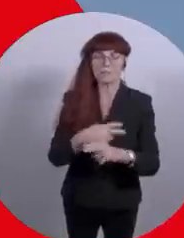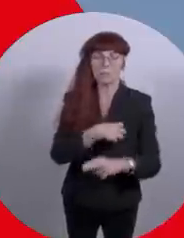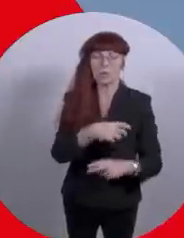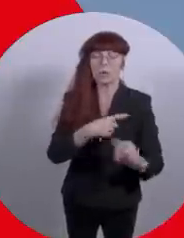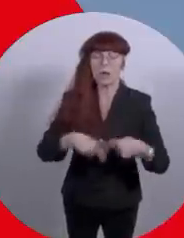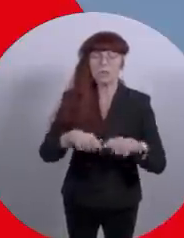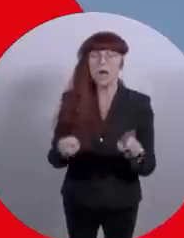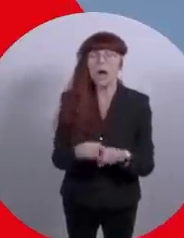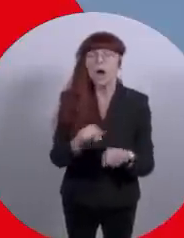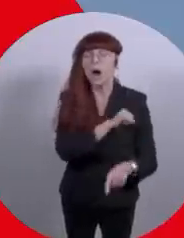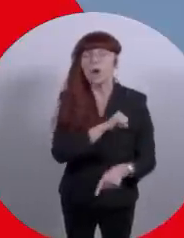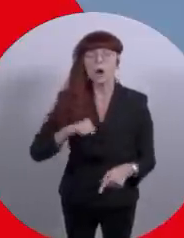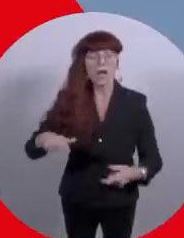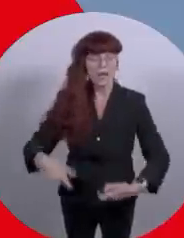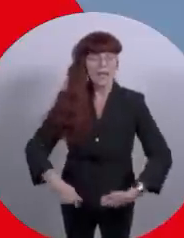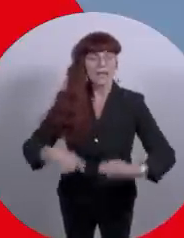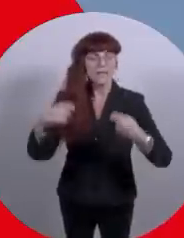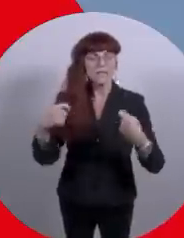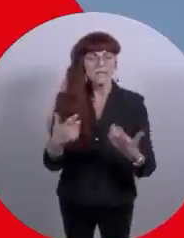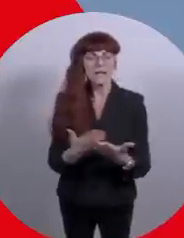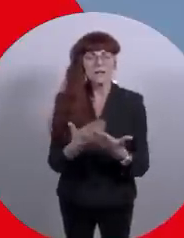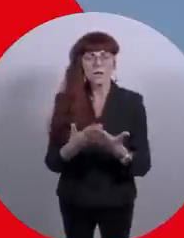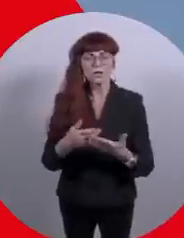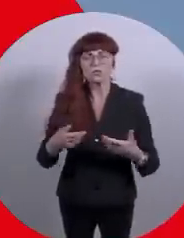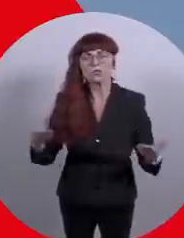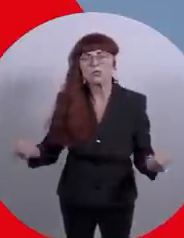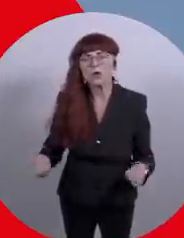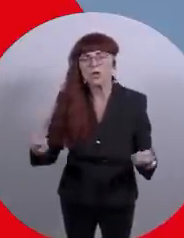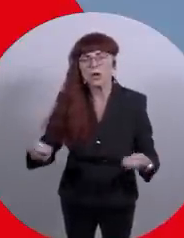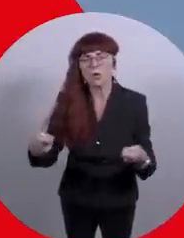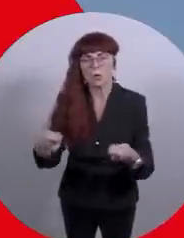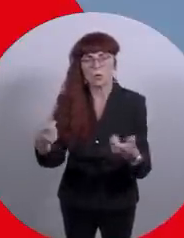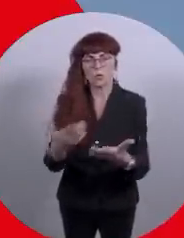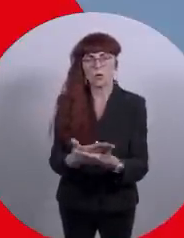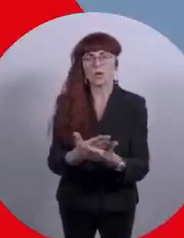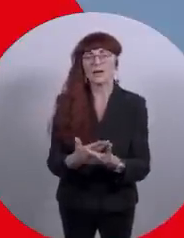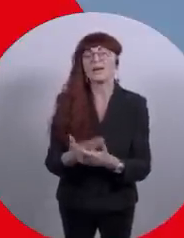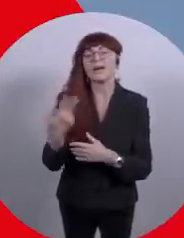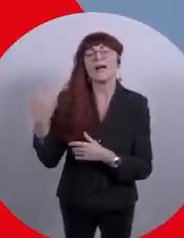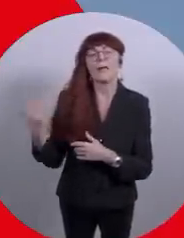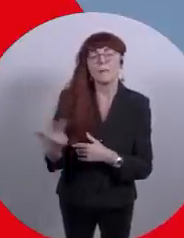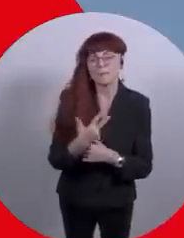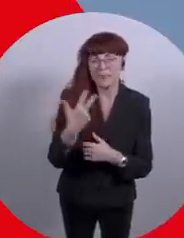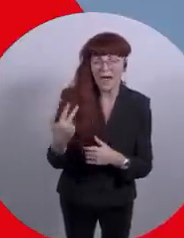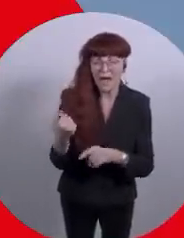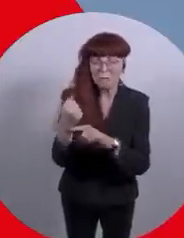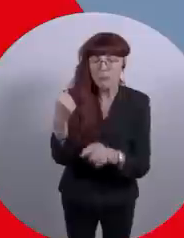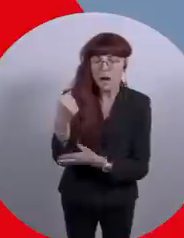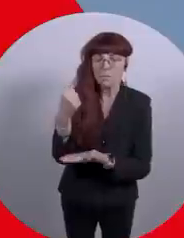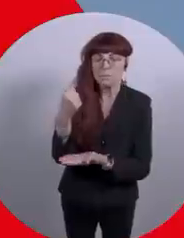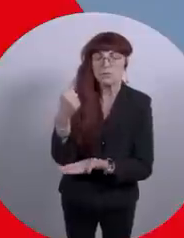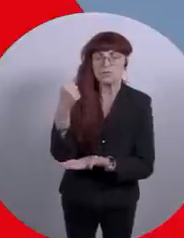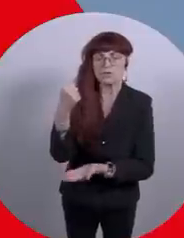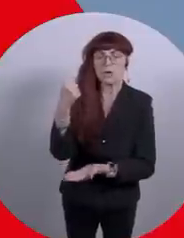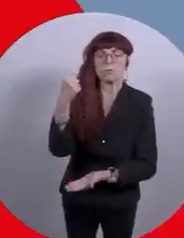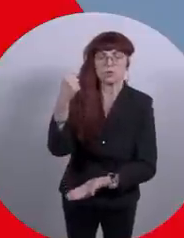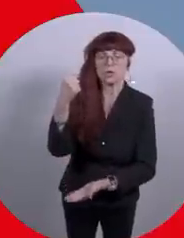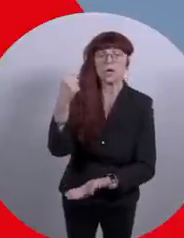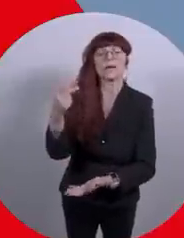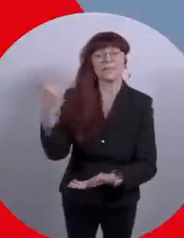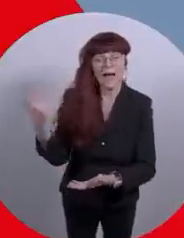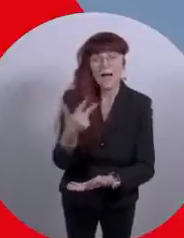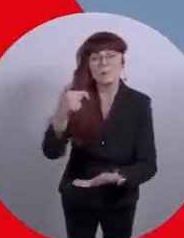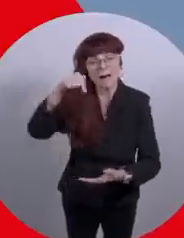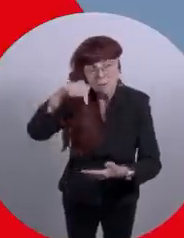Alleinerziehenden Förderung die auf den Weg gebracht haben die wir allein im ersten Jahr ihres Bestehens dreimal budgetär aufgestockt haben und das mit Unterstützung